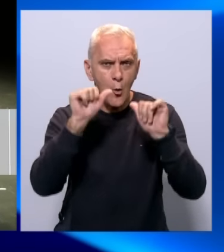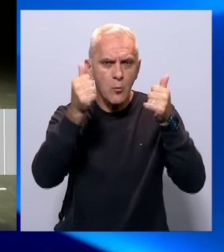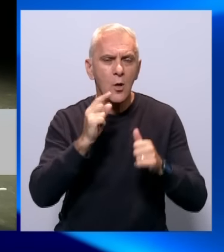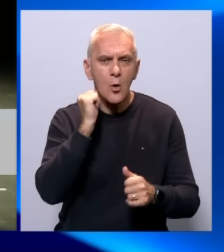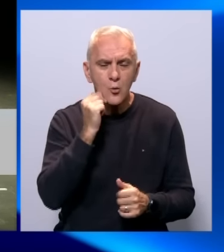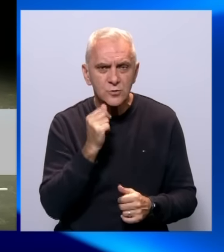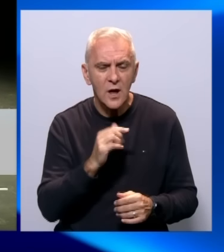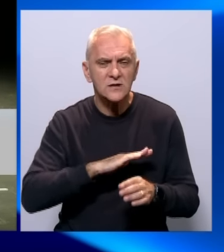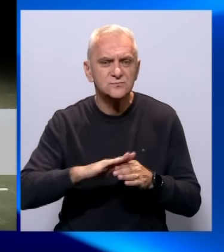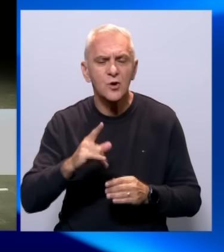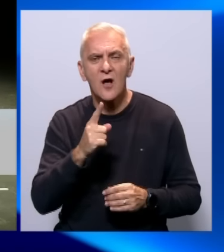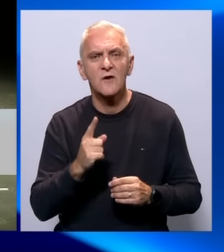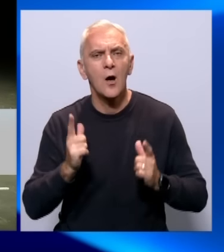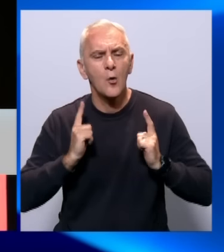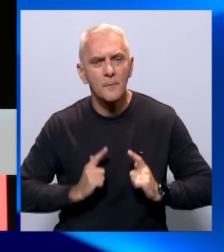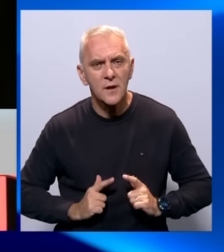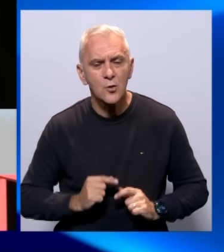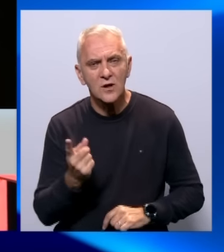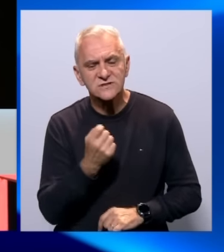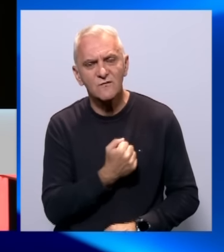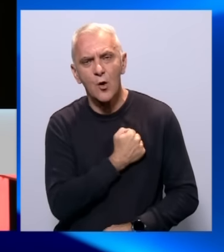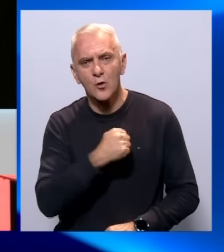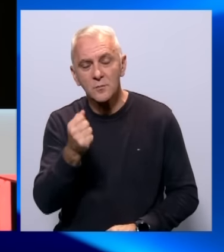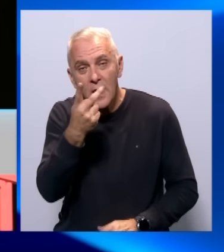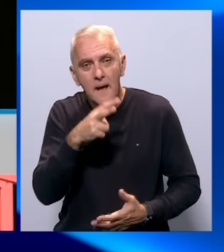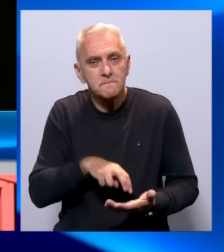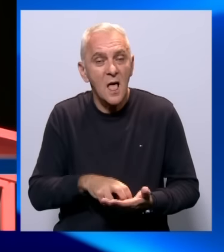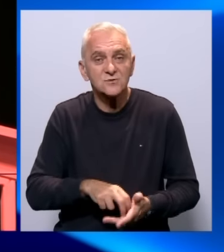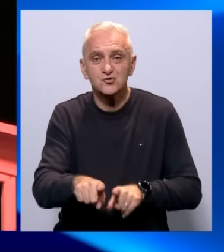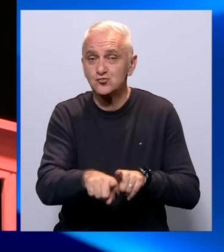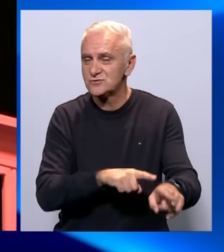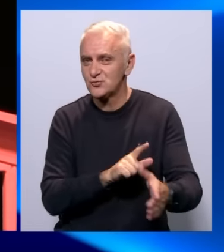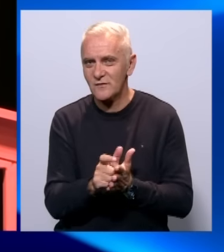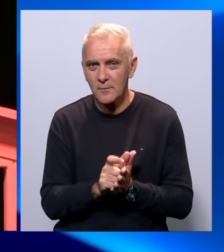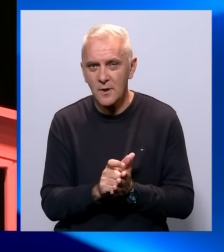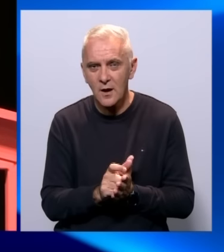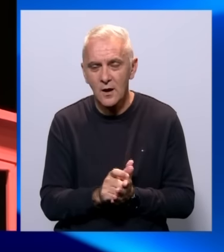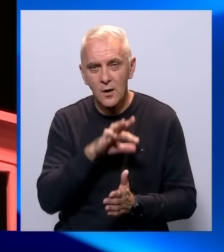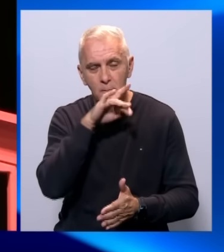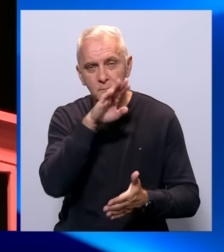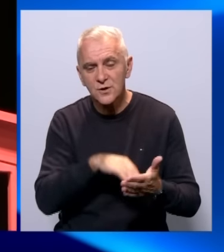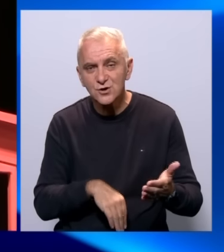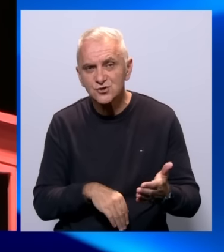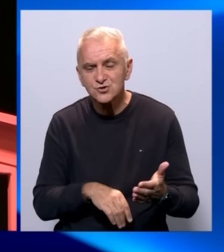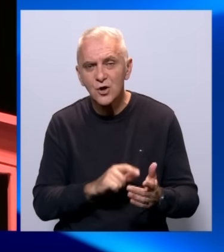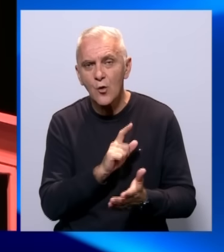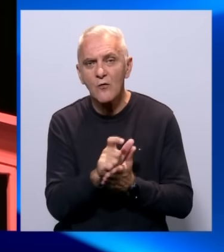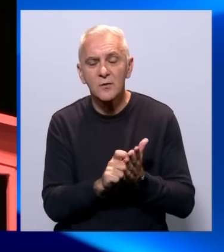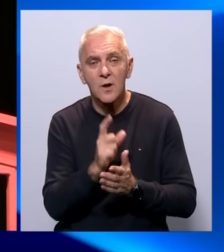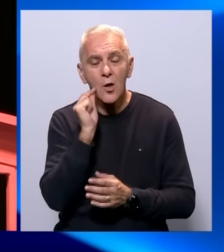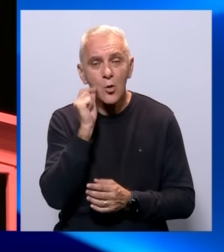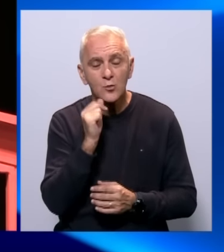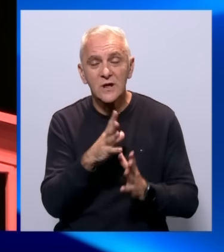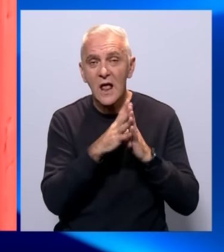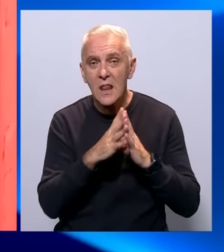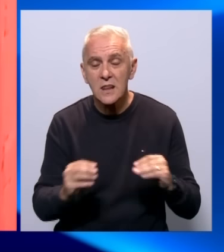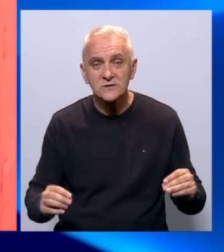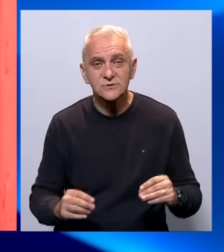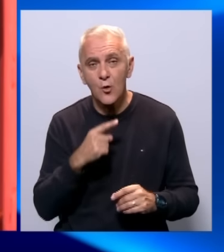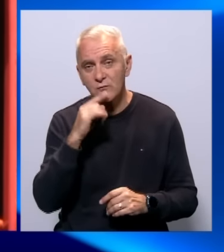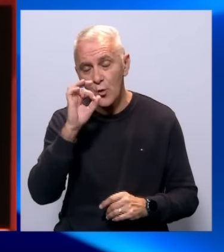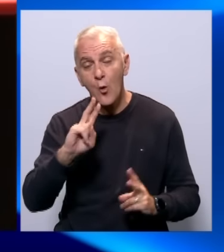ispunjava, umiruje, izaziva, ohrabruje i plaši u isto vrijeme. Priča je smještena u vrijeme u kojem ljudi nestaju i govori o